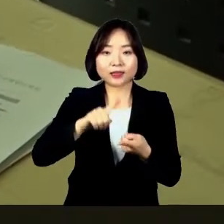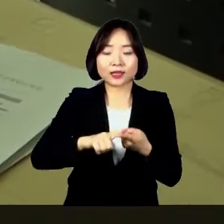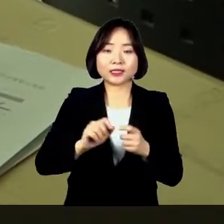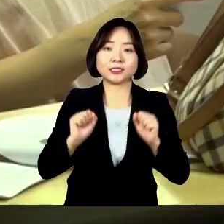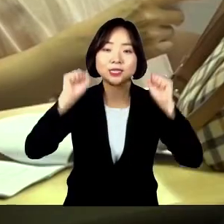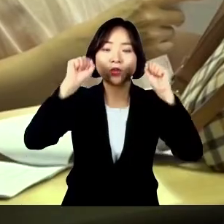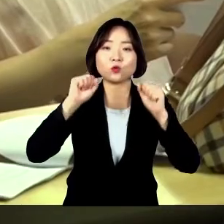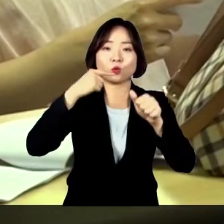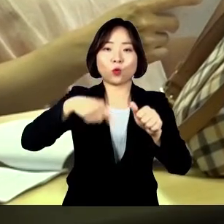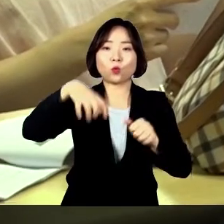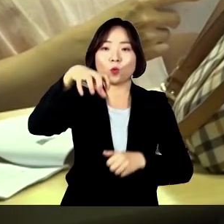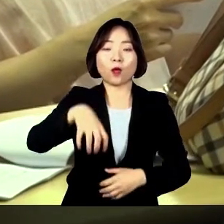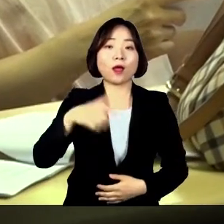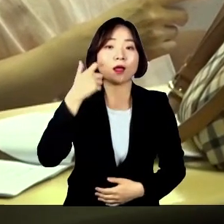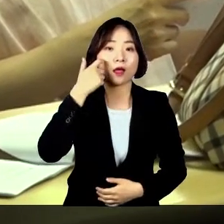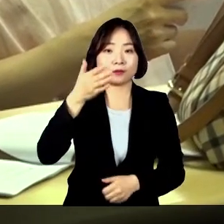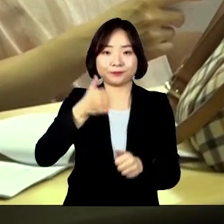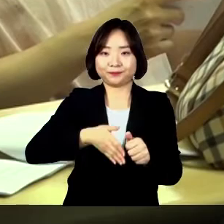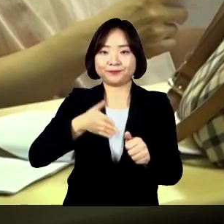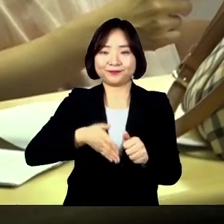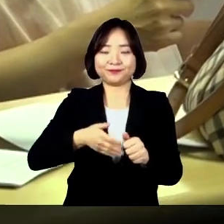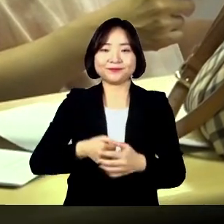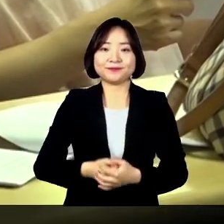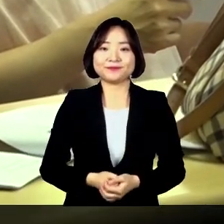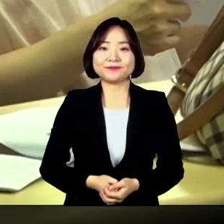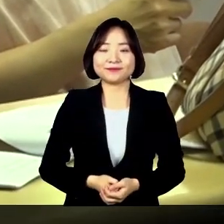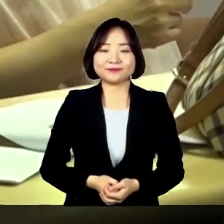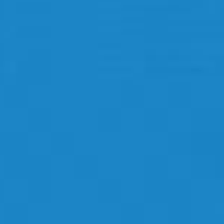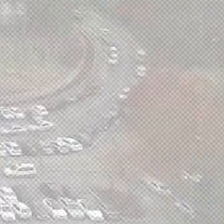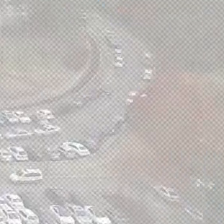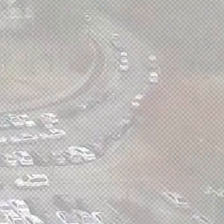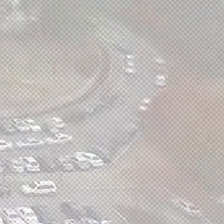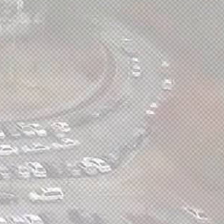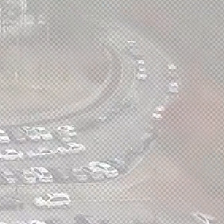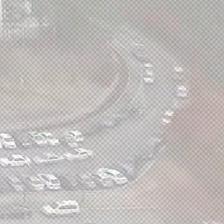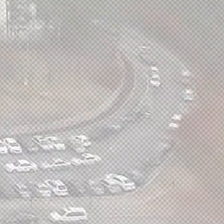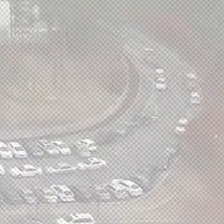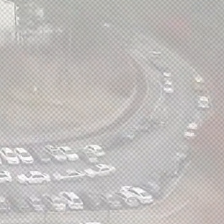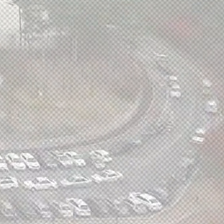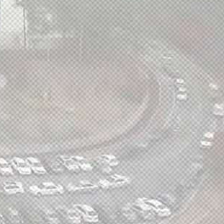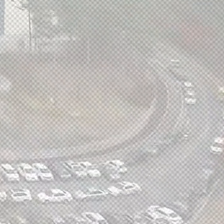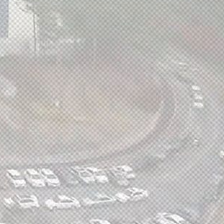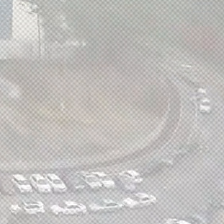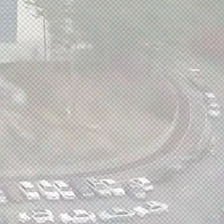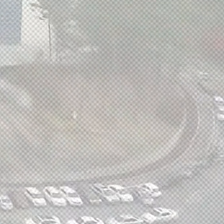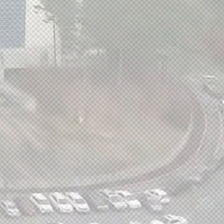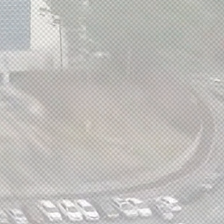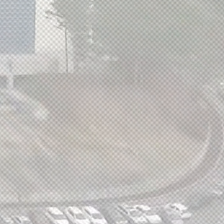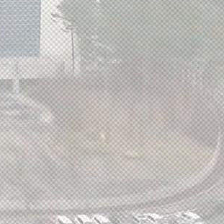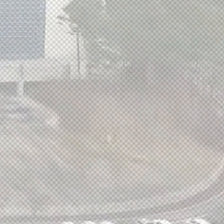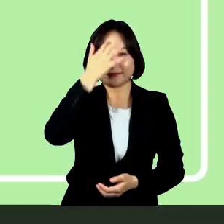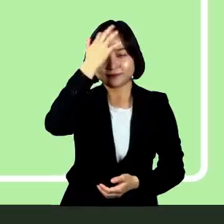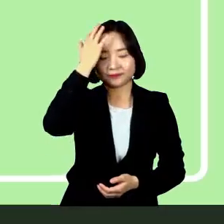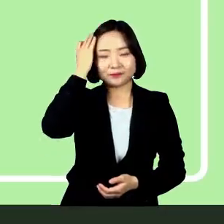보다 자세한 사항은 체육교육과로 문의하면 안내받을 수 있습니다.